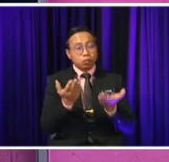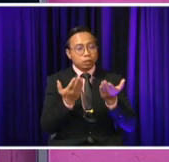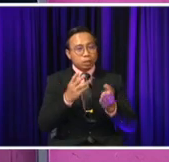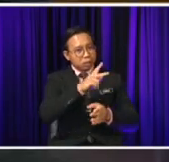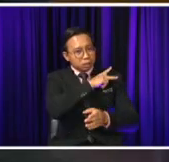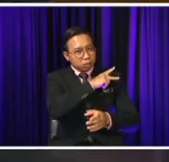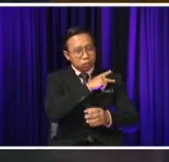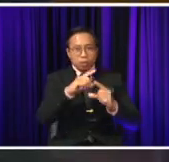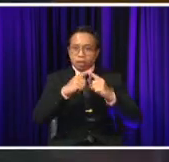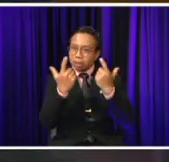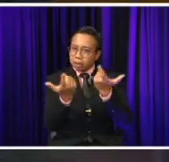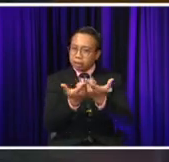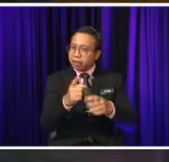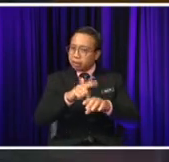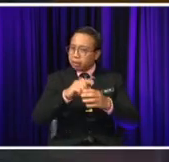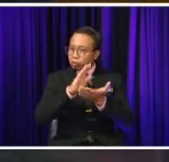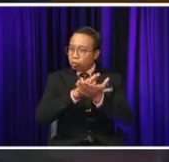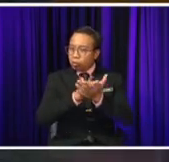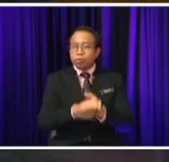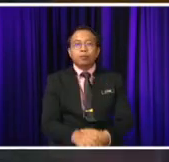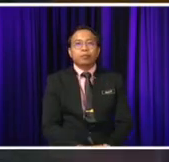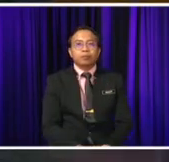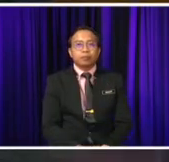ah enggak sekolah ketemulah